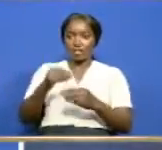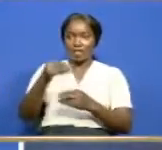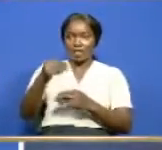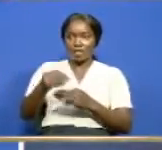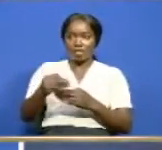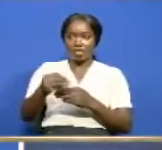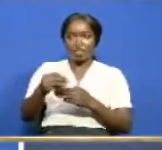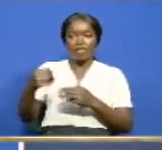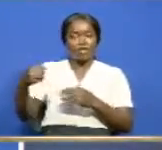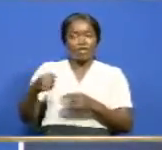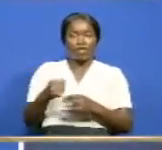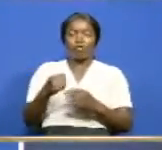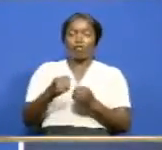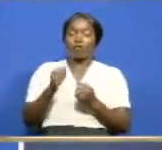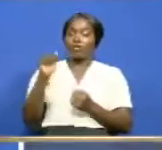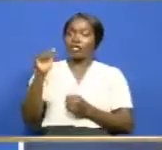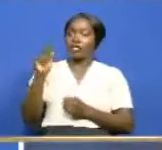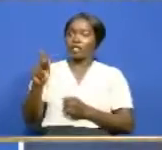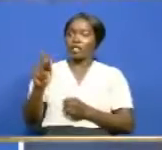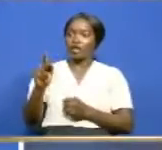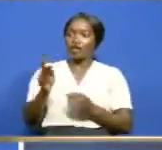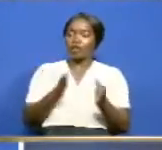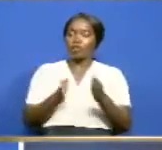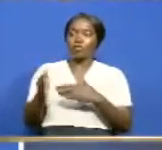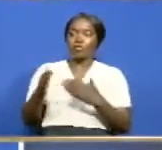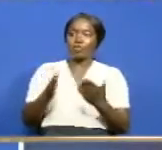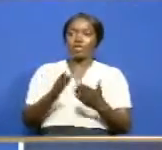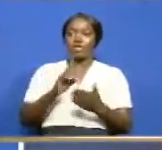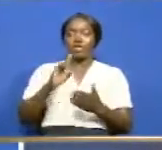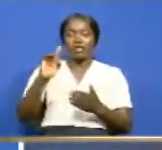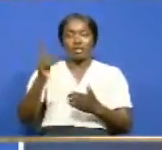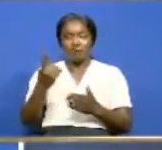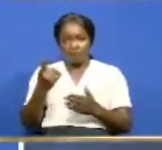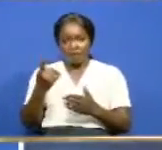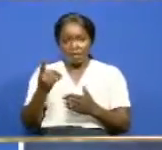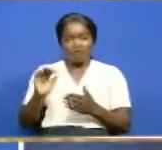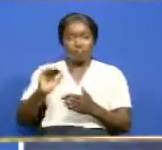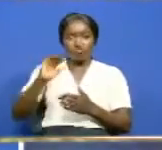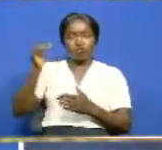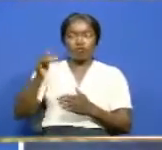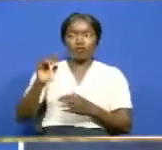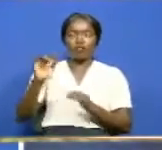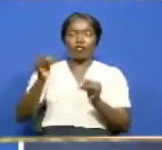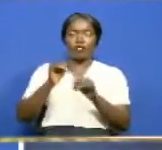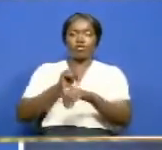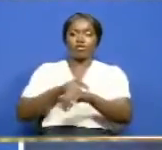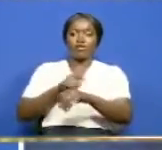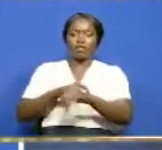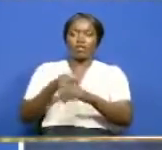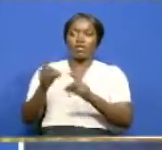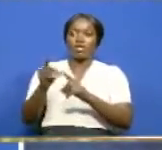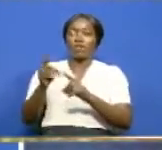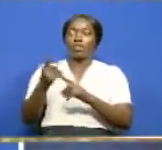riadha humu nchini na zinatarajiwa kutoa fursa kwa mbio za kwanza za nyikani msimu mpya zitakazoandaliwa tarehe